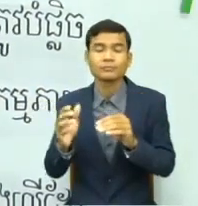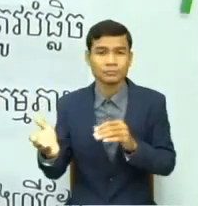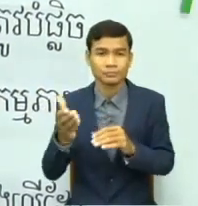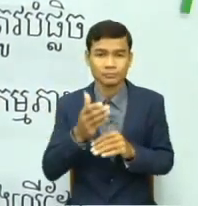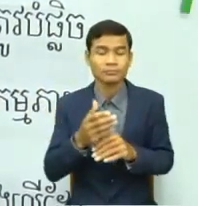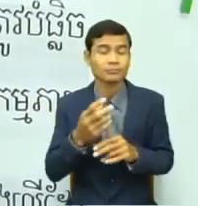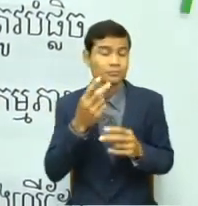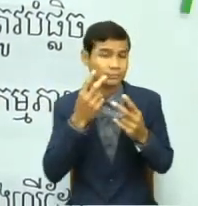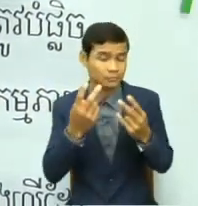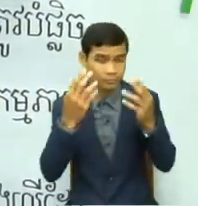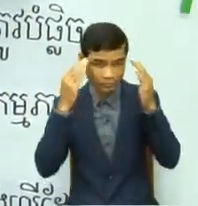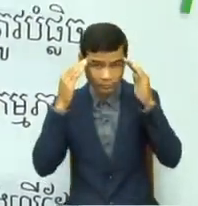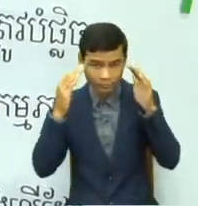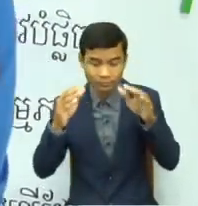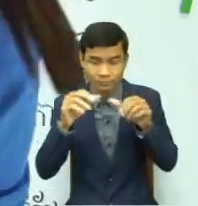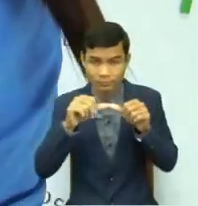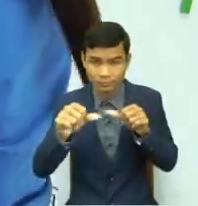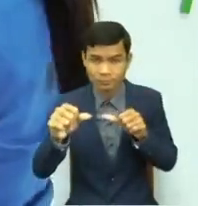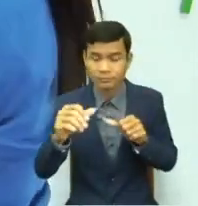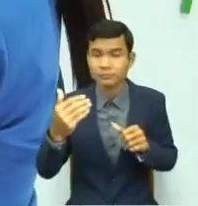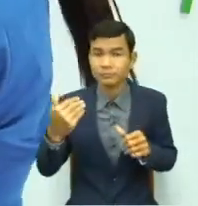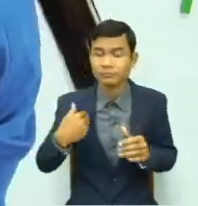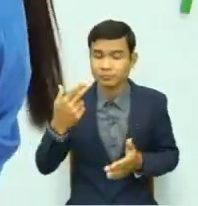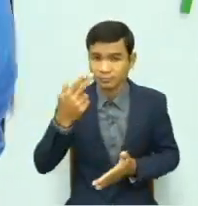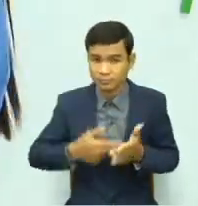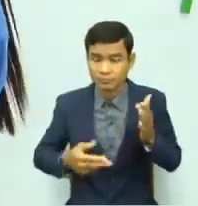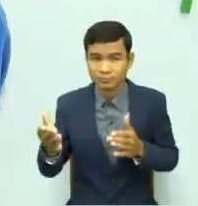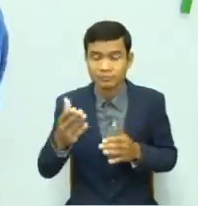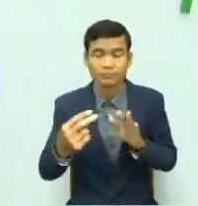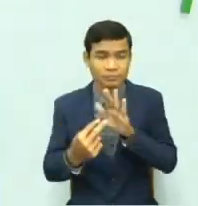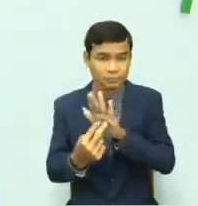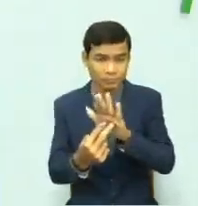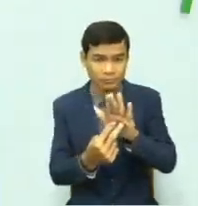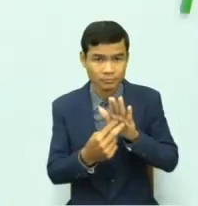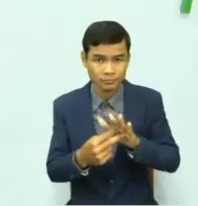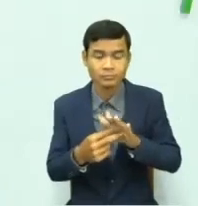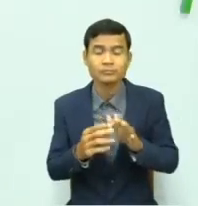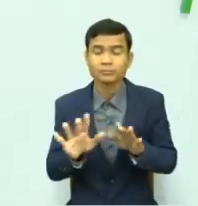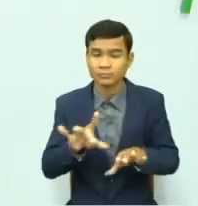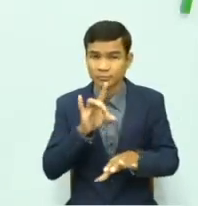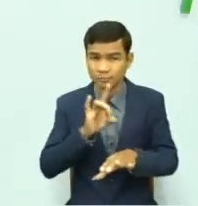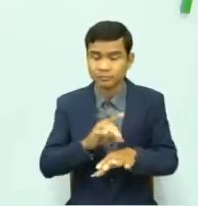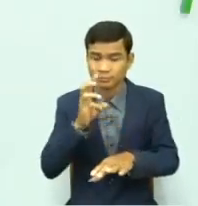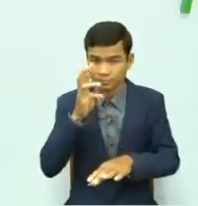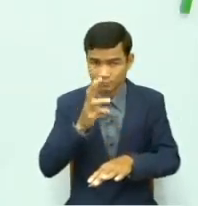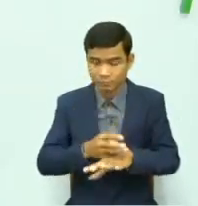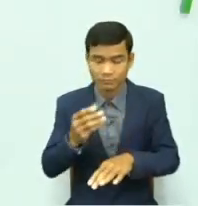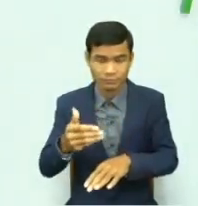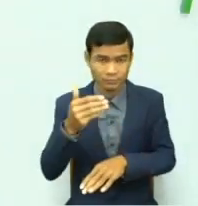chăm tam đàn mờ tiết ta này kêu nâng miền ở vấy chà bằng hàn con chà bê bằng tạch tiết nè